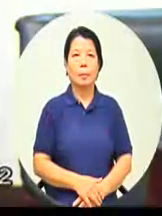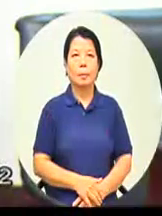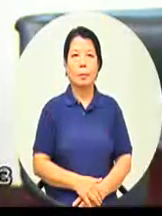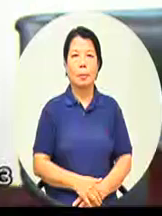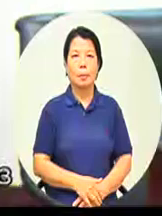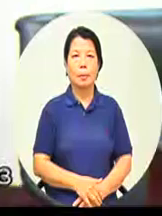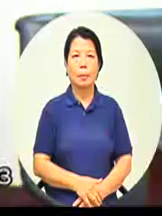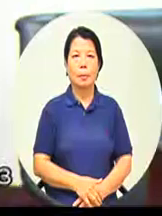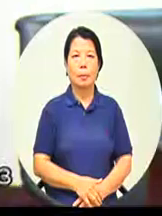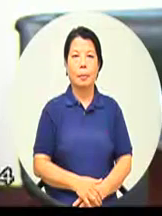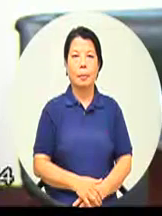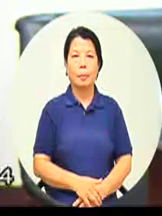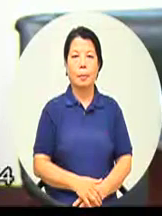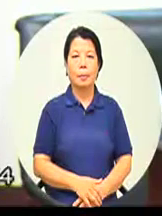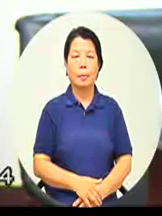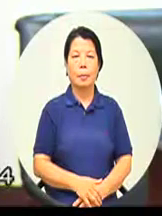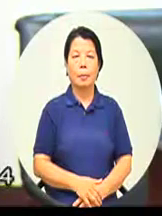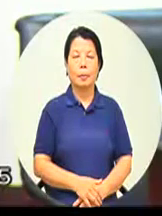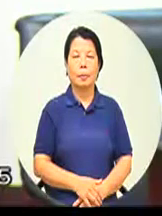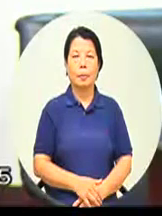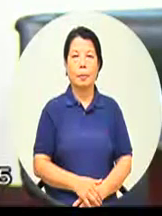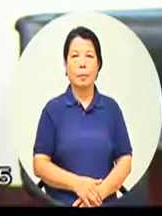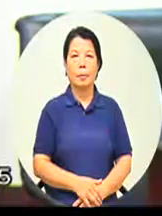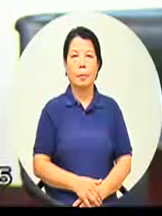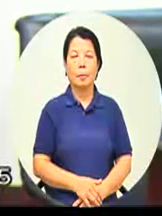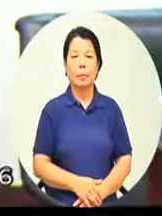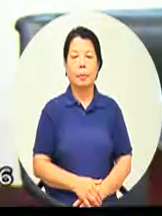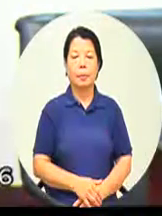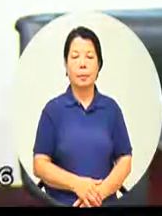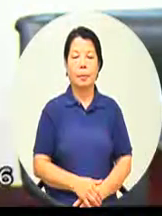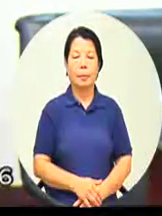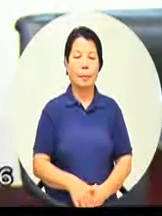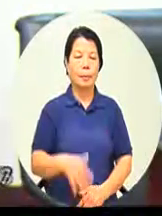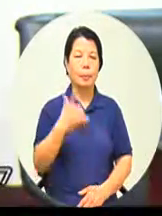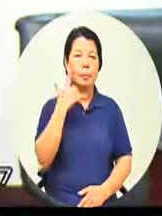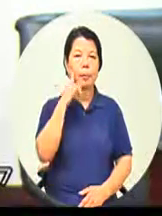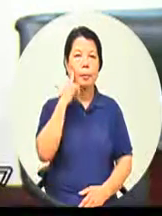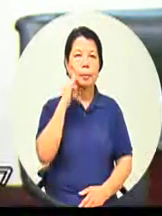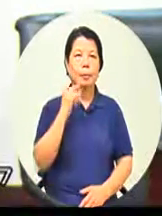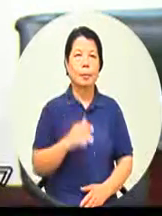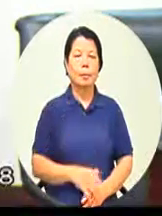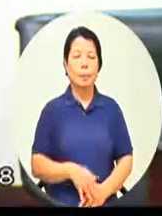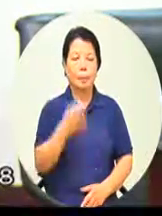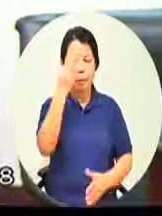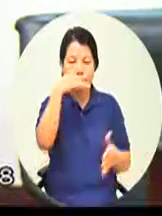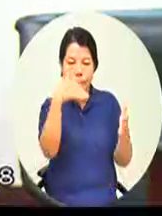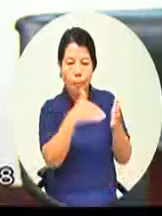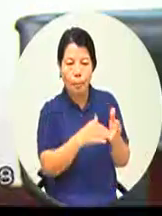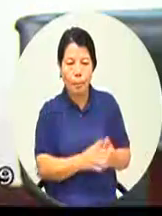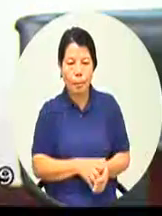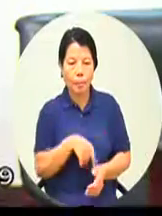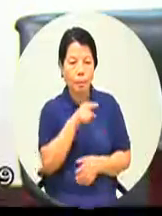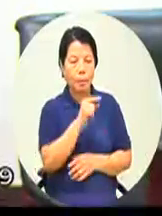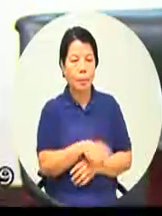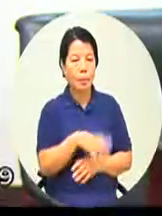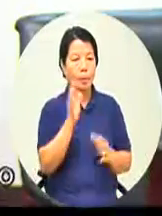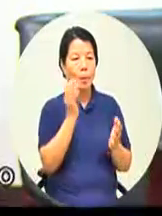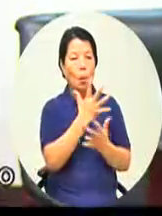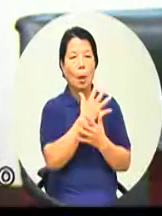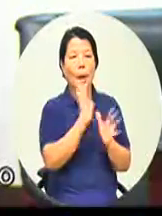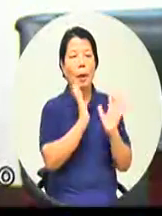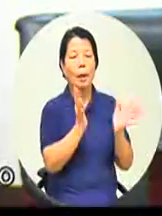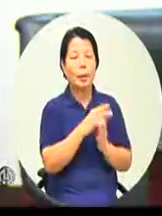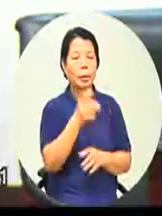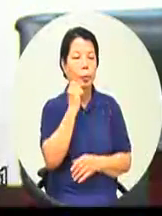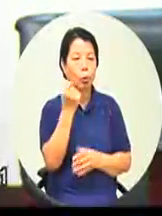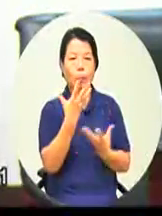信咱任何一个咱的家长看到孩子如对这方面没兴趣，然后朝那